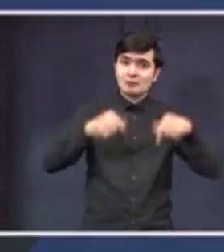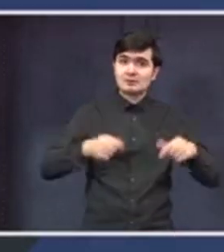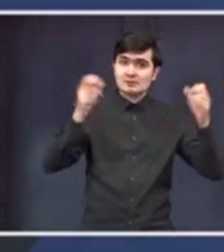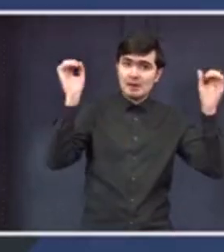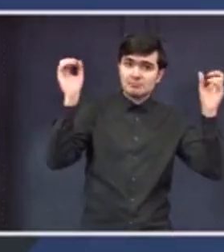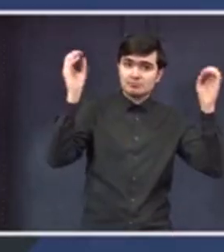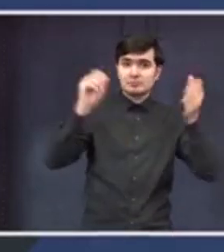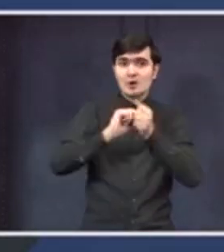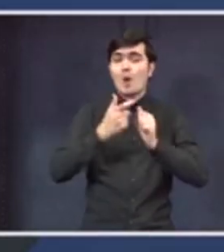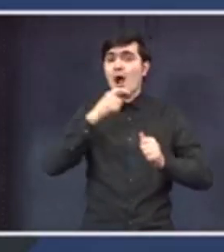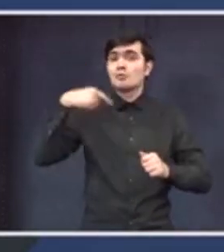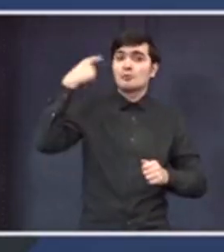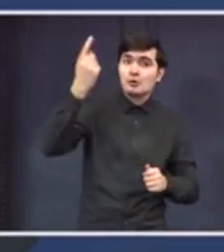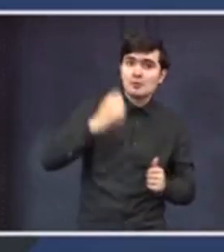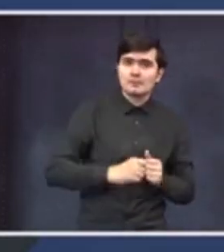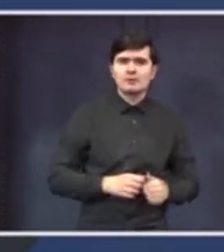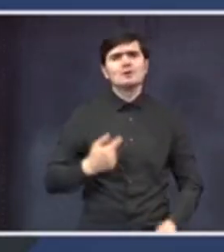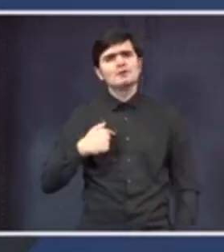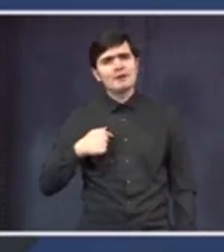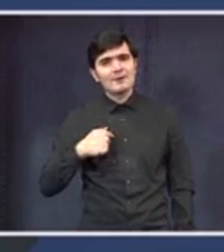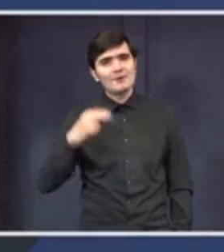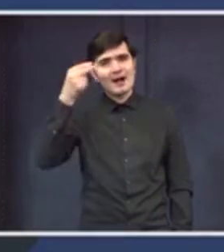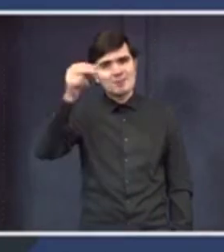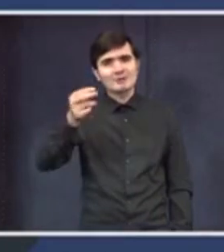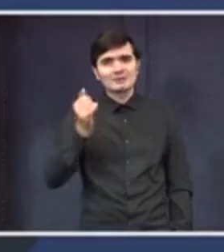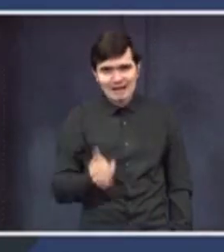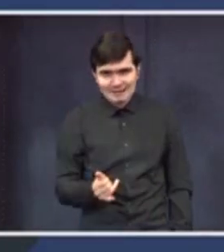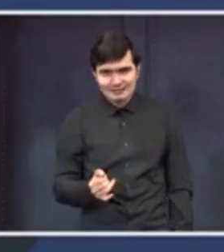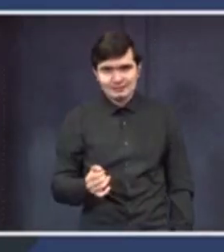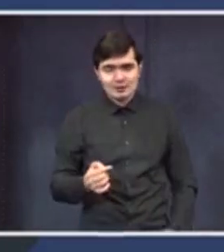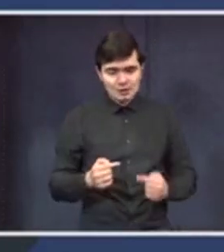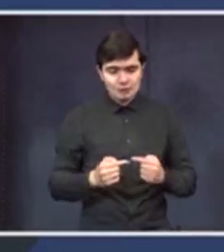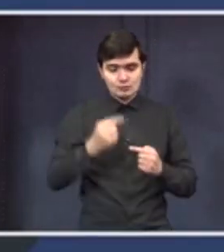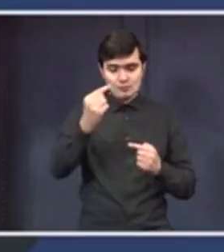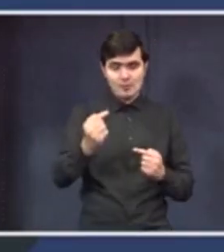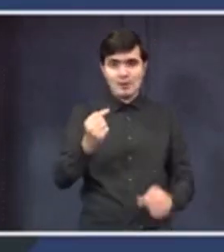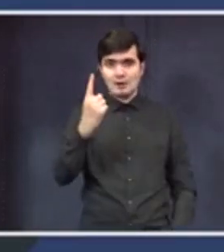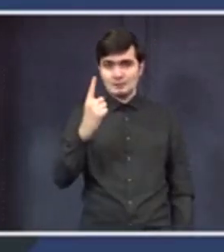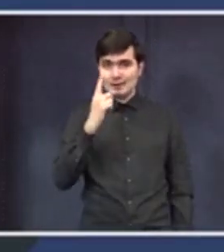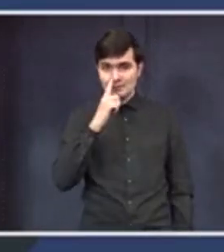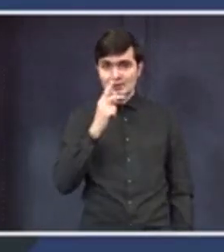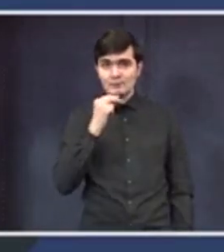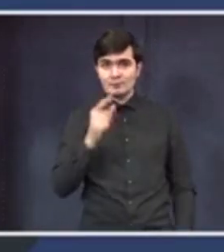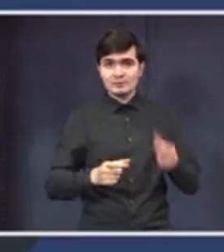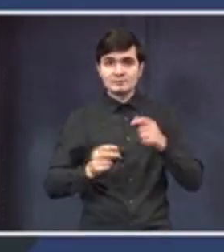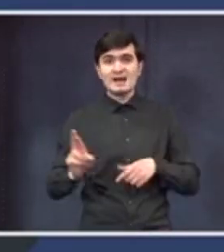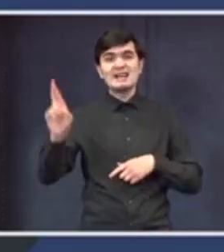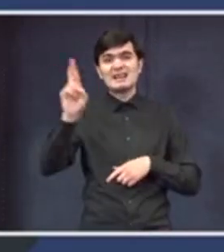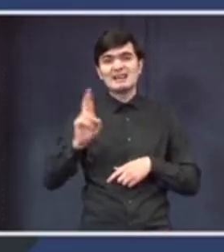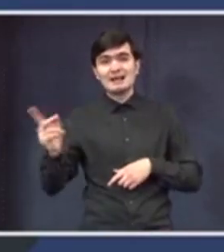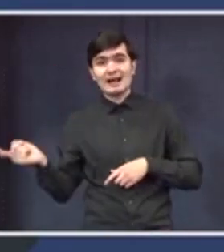anul următor? Eu am anunțat astăzi că după 1 iunie vorbim de revenirea la